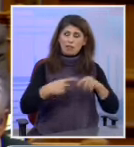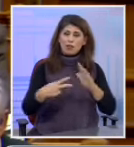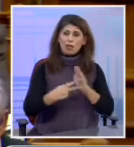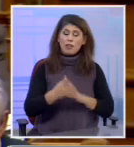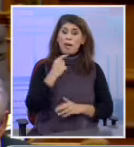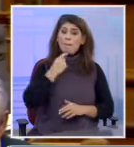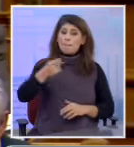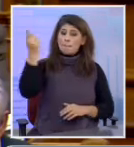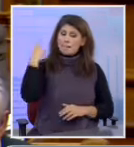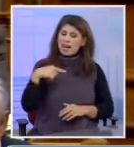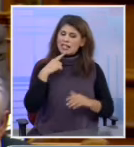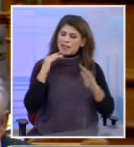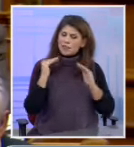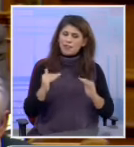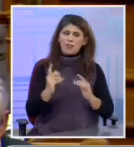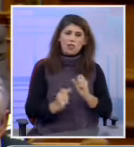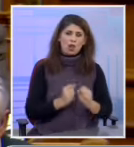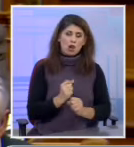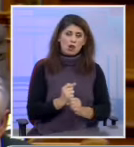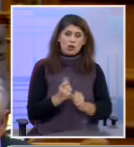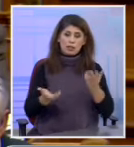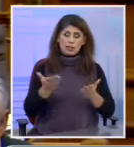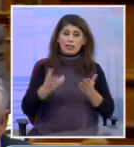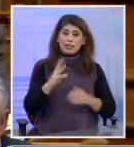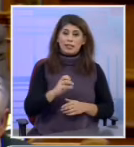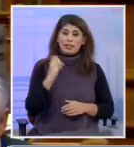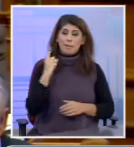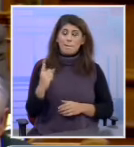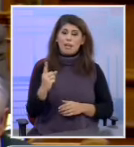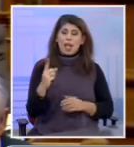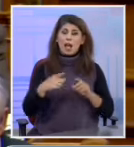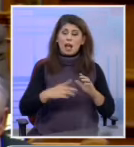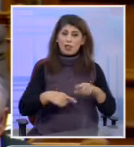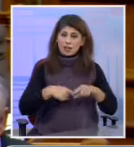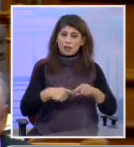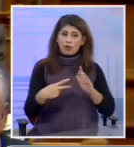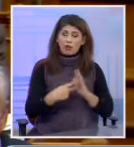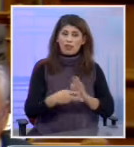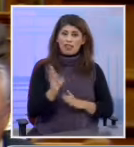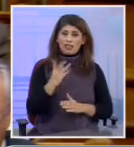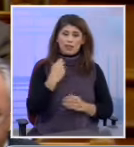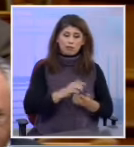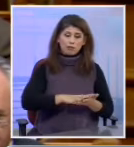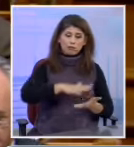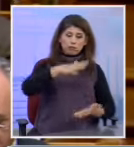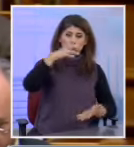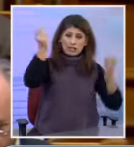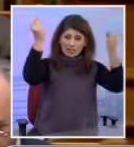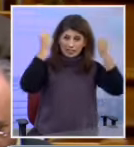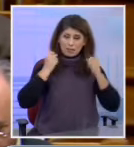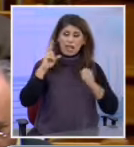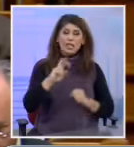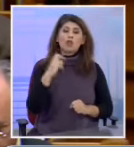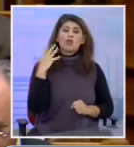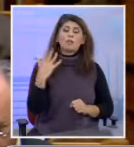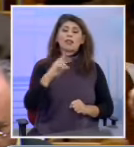πέρυσι τέτοιον καιρό, σε σχέση με τις 31 12 του 2013, είχε συσσωρευμένες ζημίες